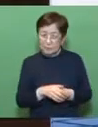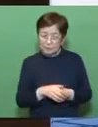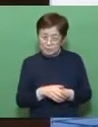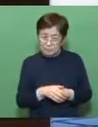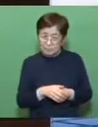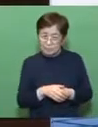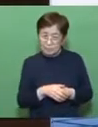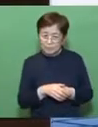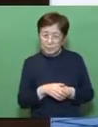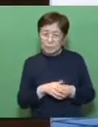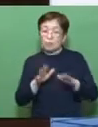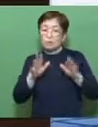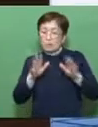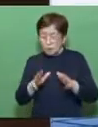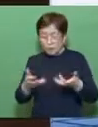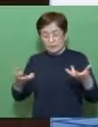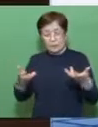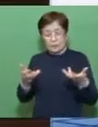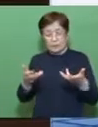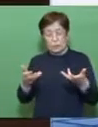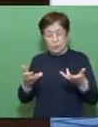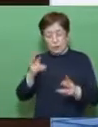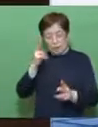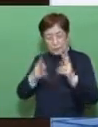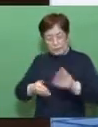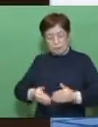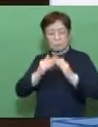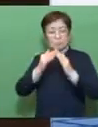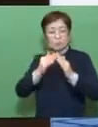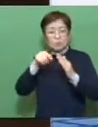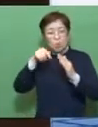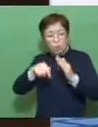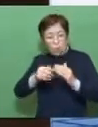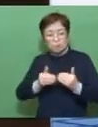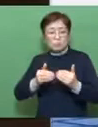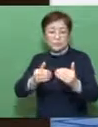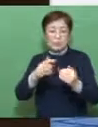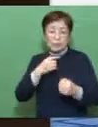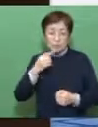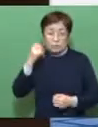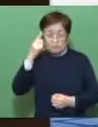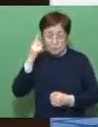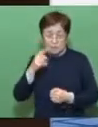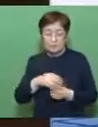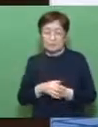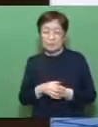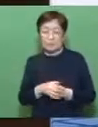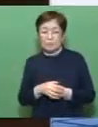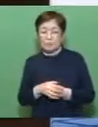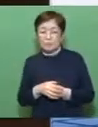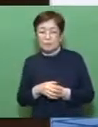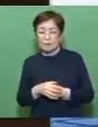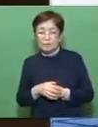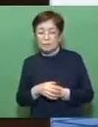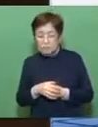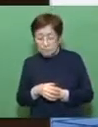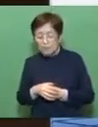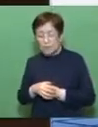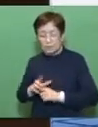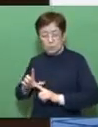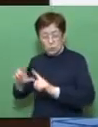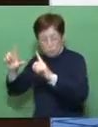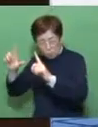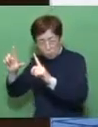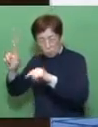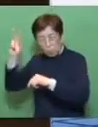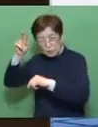ね産業立地をあの徹底的に促進しようとうんいうことで1つは大都試験からの本社機能を